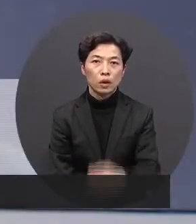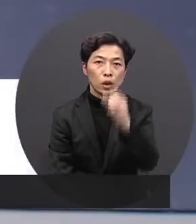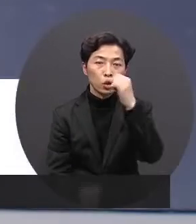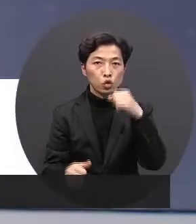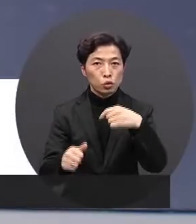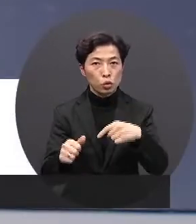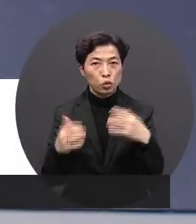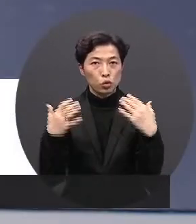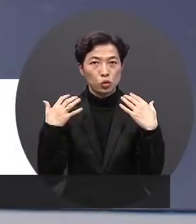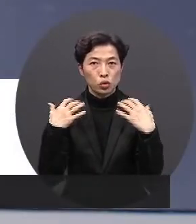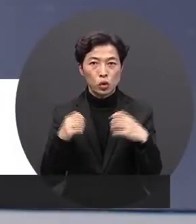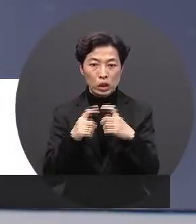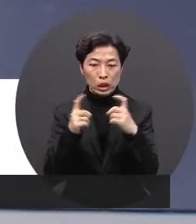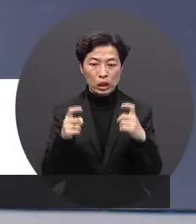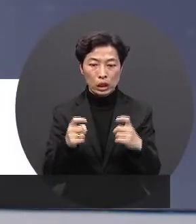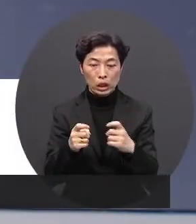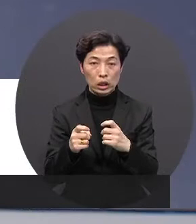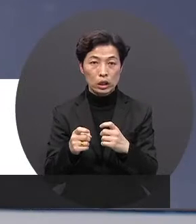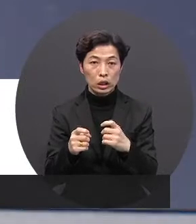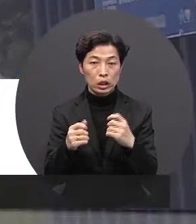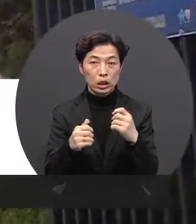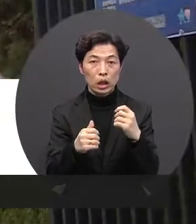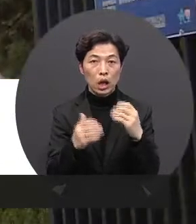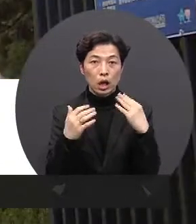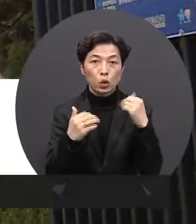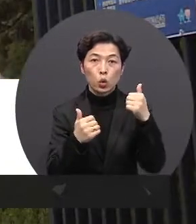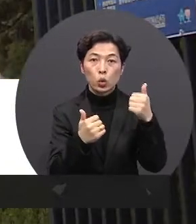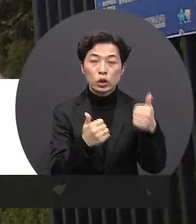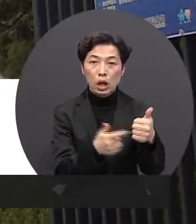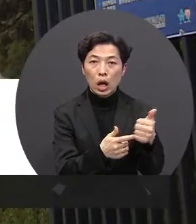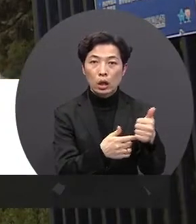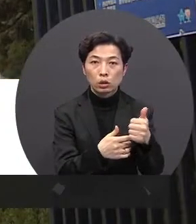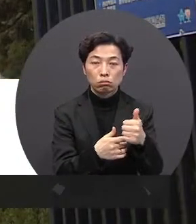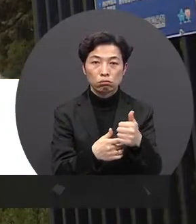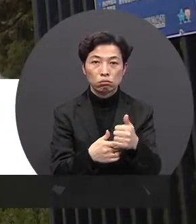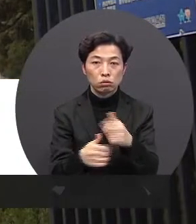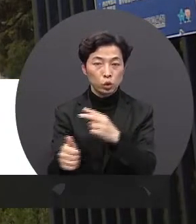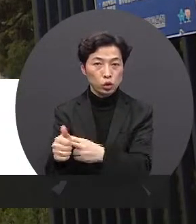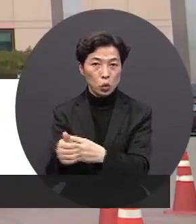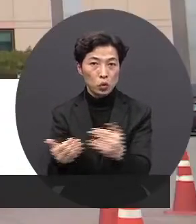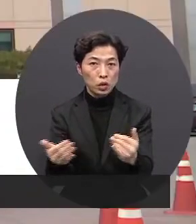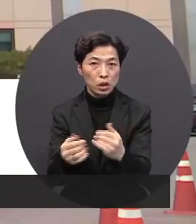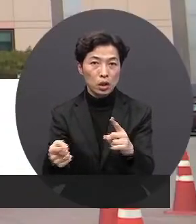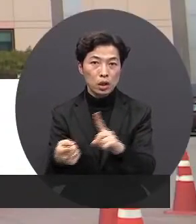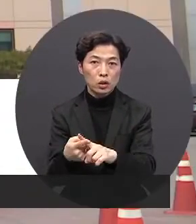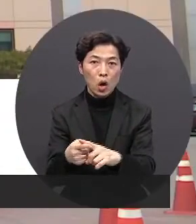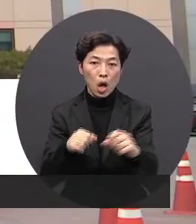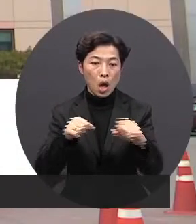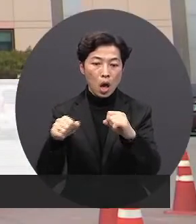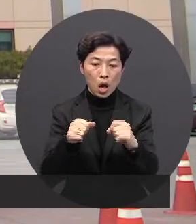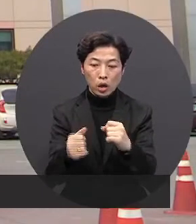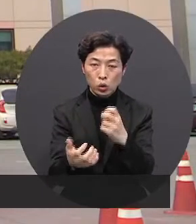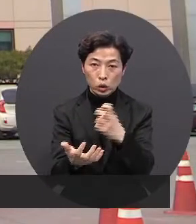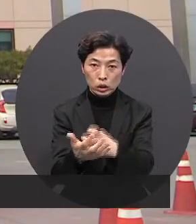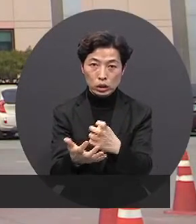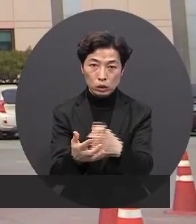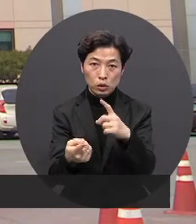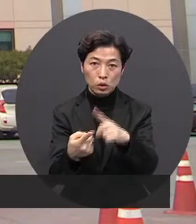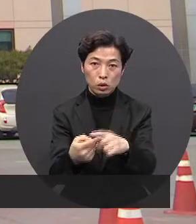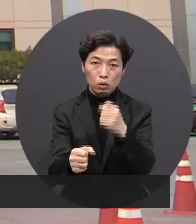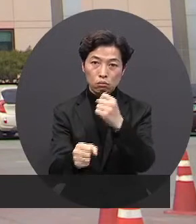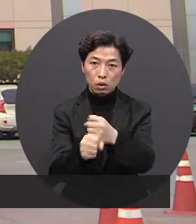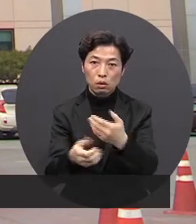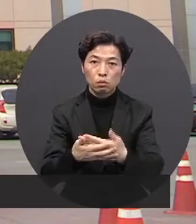충청북도 교육청이 사립학교 교장과 교직원들의 품위 유지와 청렴 의무를 담은 행동강령 지침을